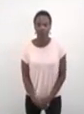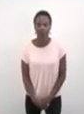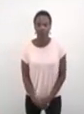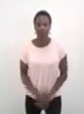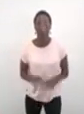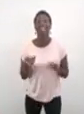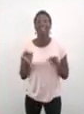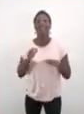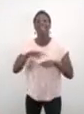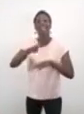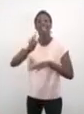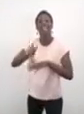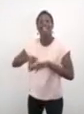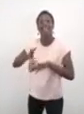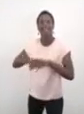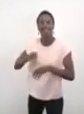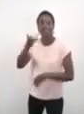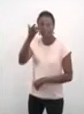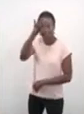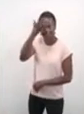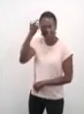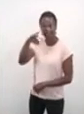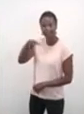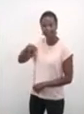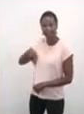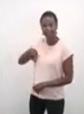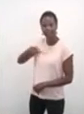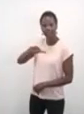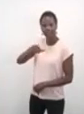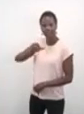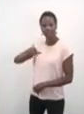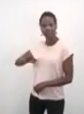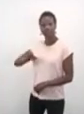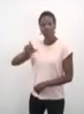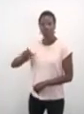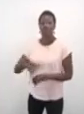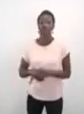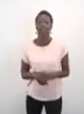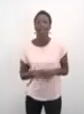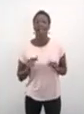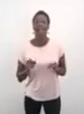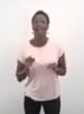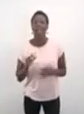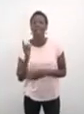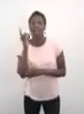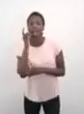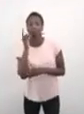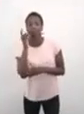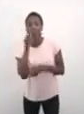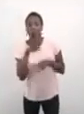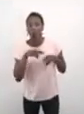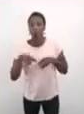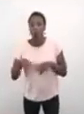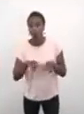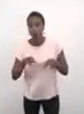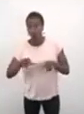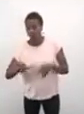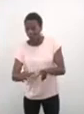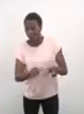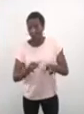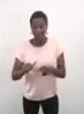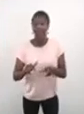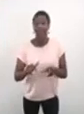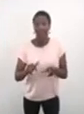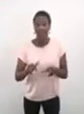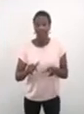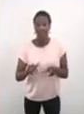quartier Saint-Paul et la question de la polytoxicomanie de rue et des personnes en grande vulnérabilité avec toutes les problématiques, là